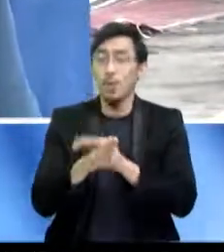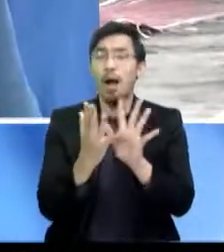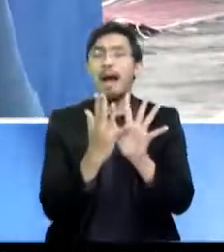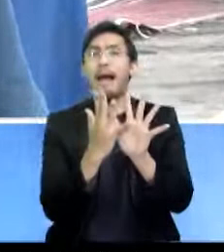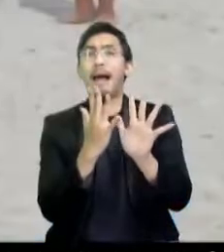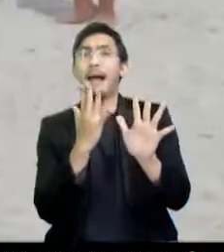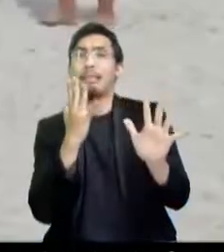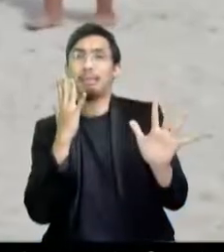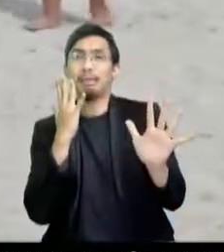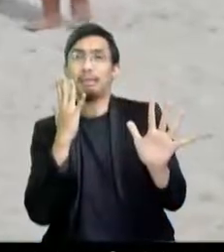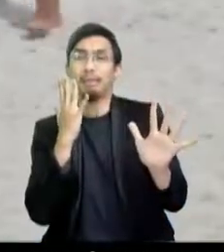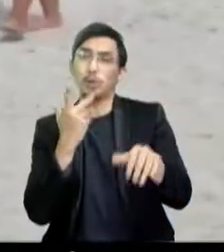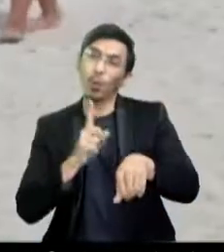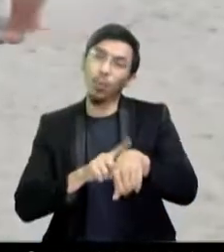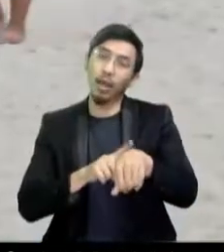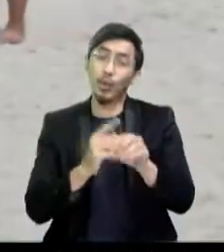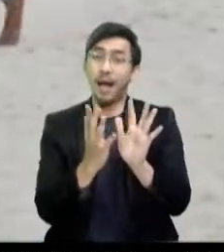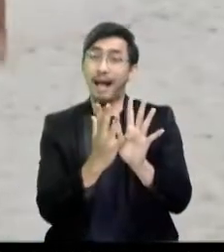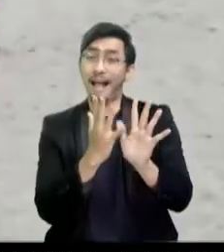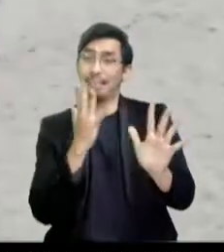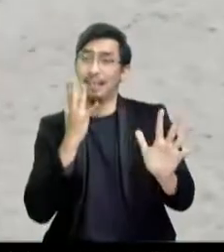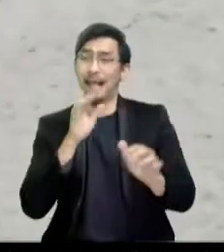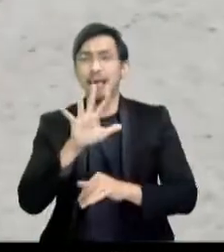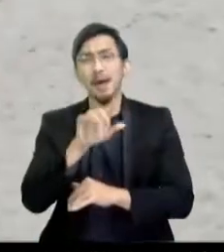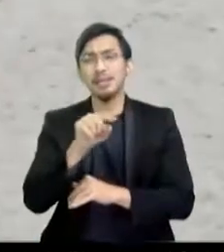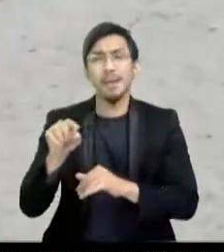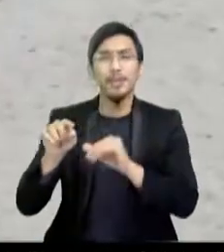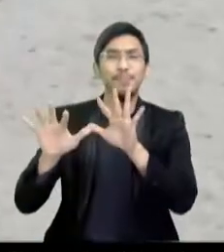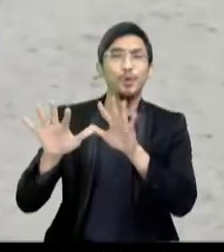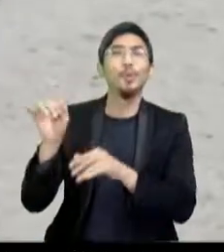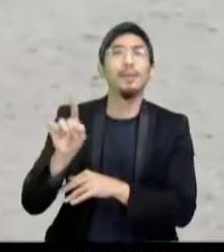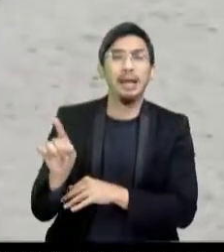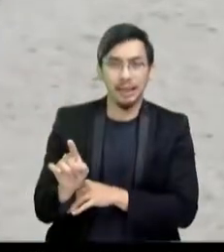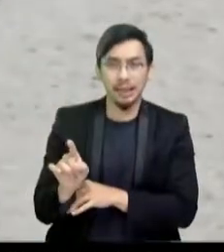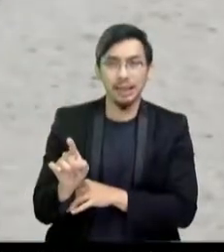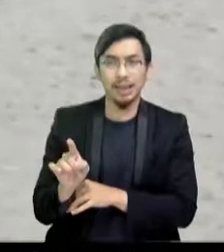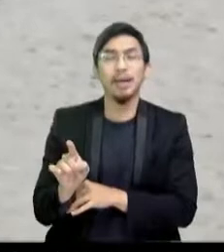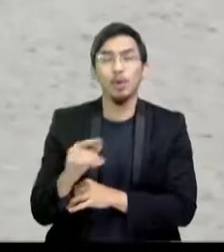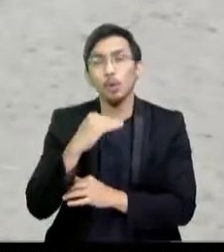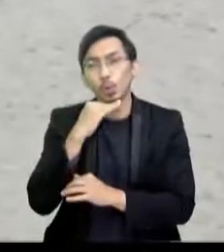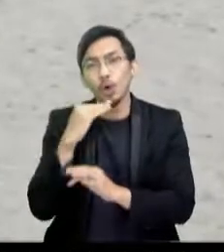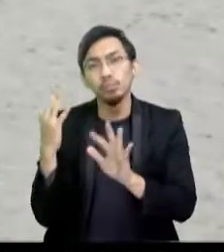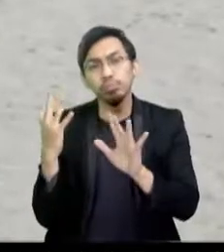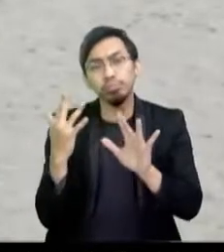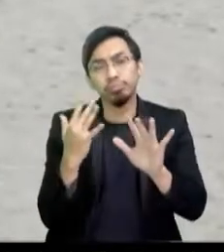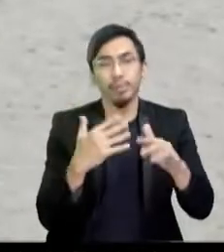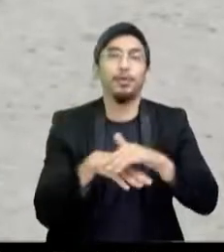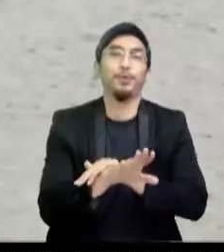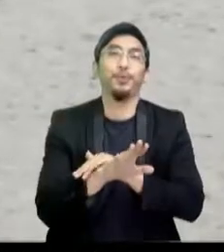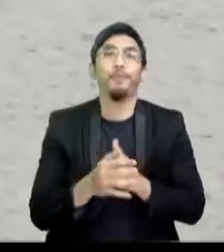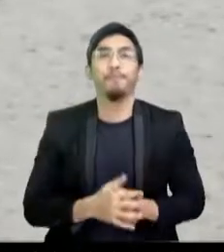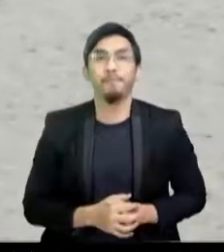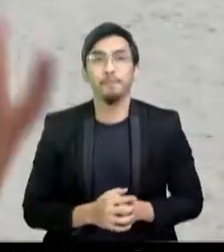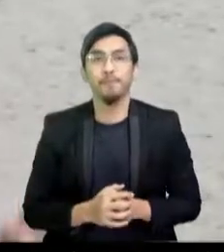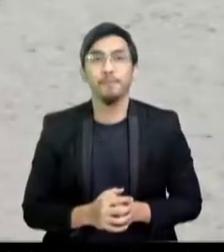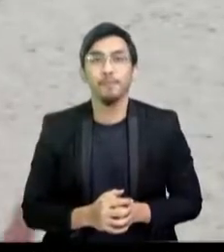butuh waktu kurang lebih sekitar 5 hingga dengan 10 menit untuk dapat masuk ke kawasan ini. Dan sekali lagi juga tentunya diimbau bagi masyarakat yang memang hendak